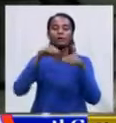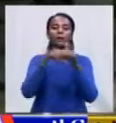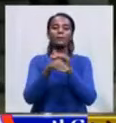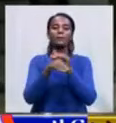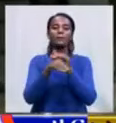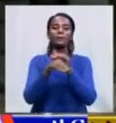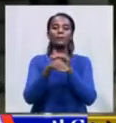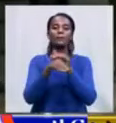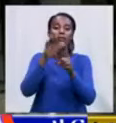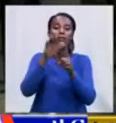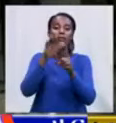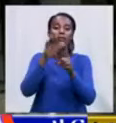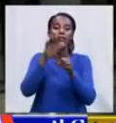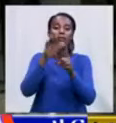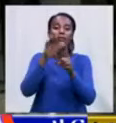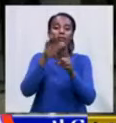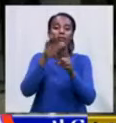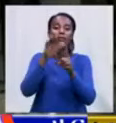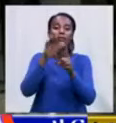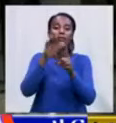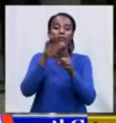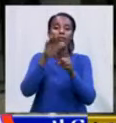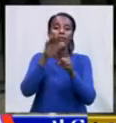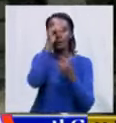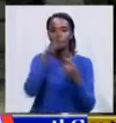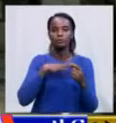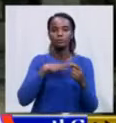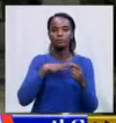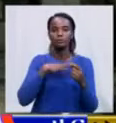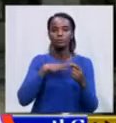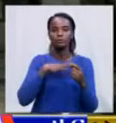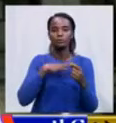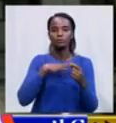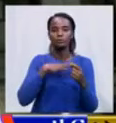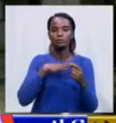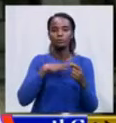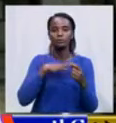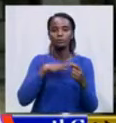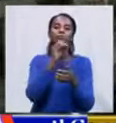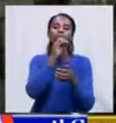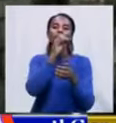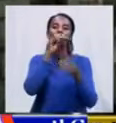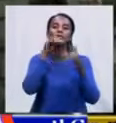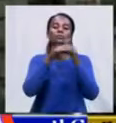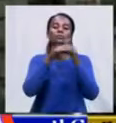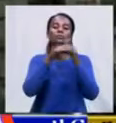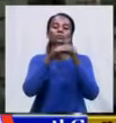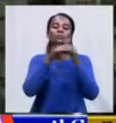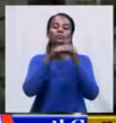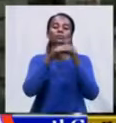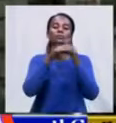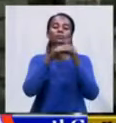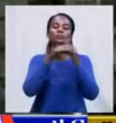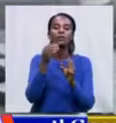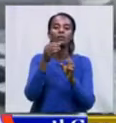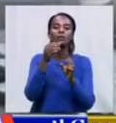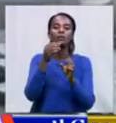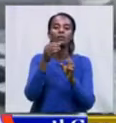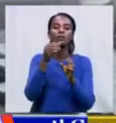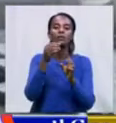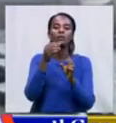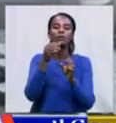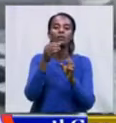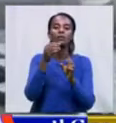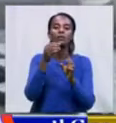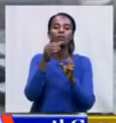ቃል የተገባ መሆኑን የተናገሩት አቶ አበበ የዚሁም 72% ገቢ የተደረገ እንደሆነና በቀጣይም ቀሪውን የማሰባሰብ